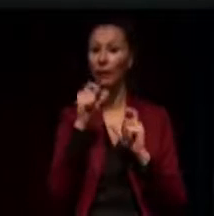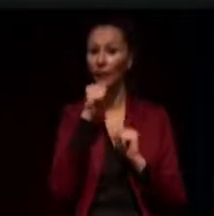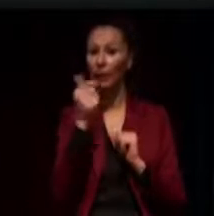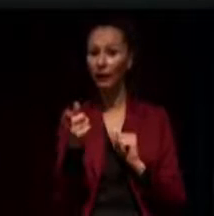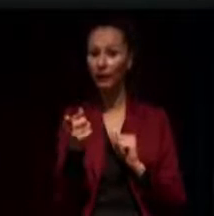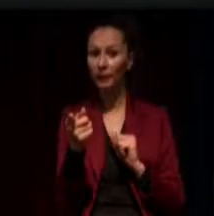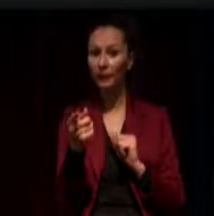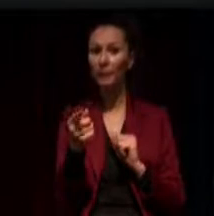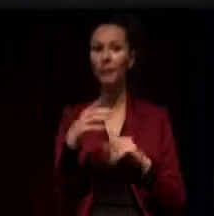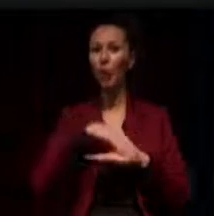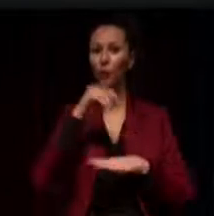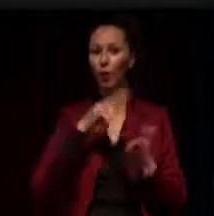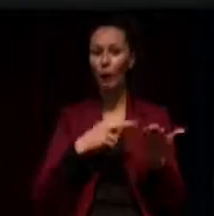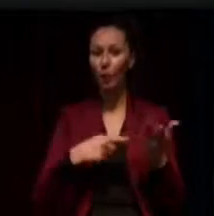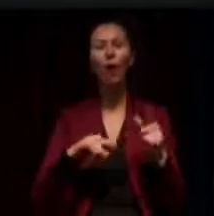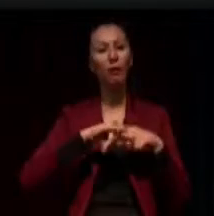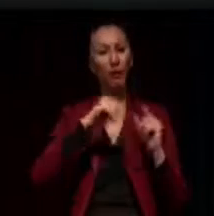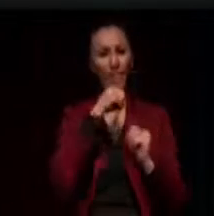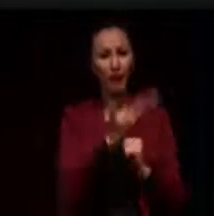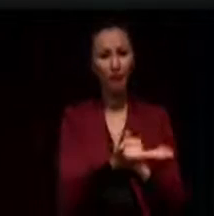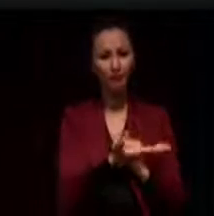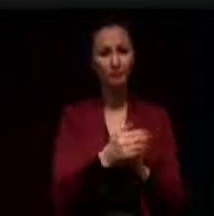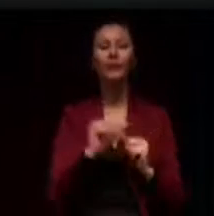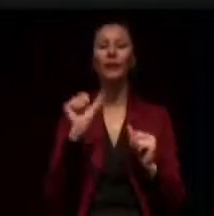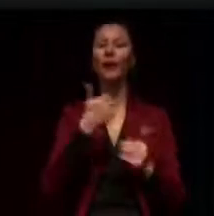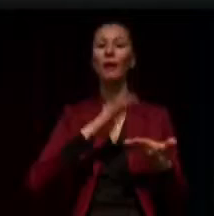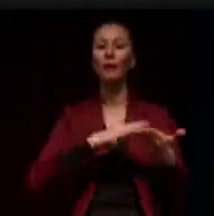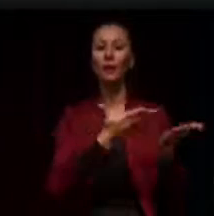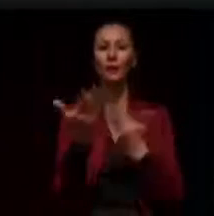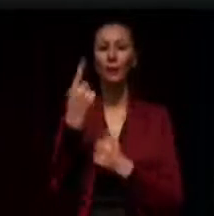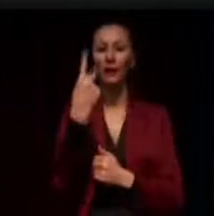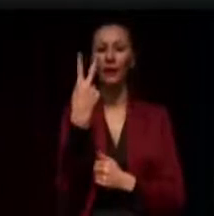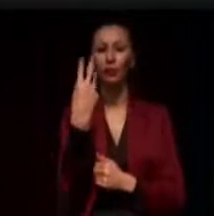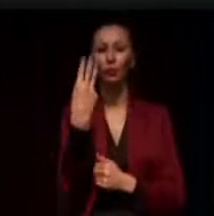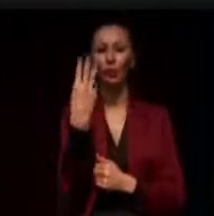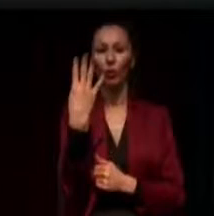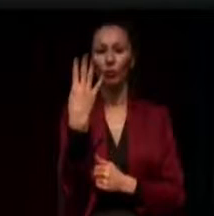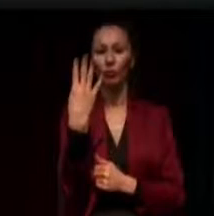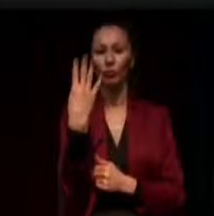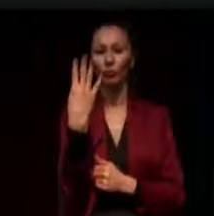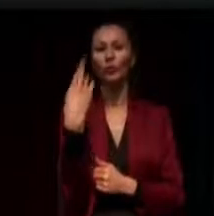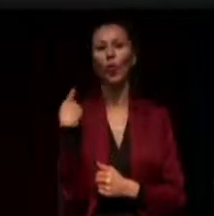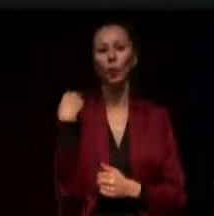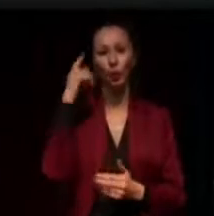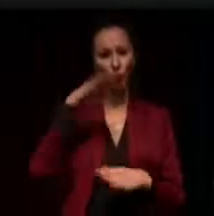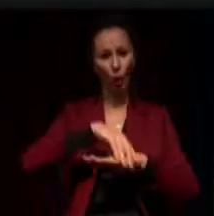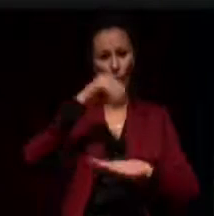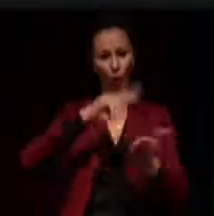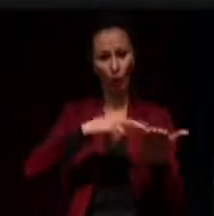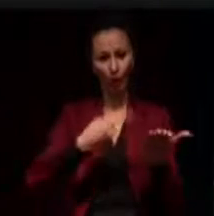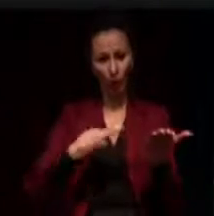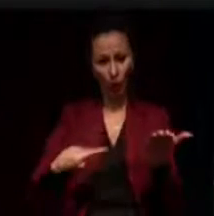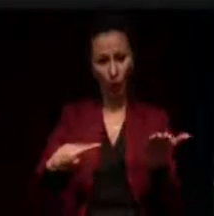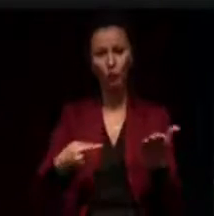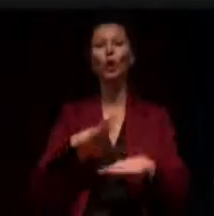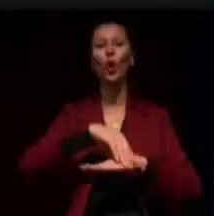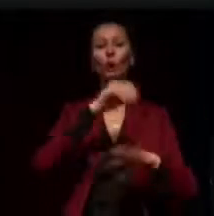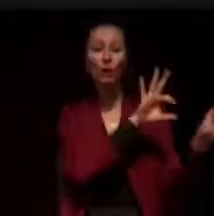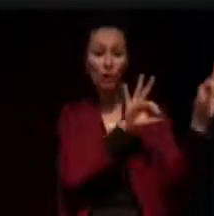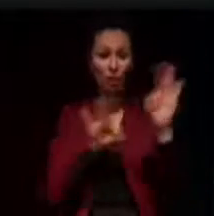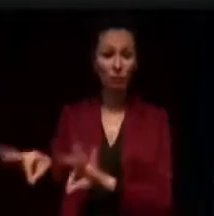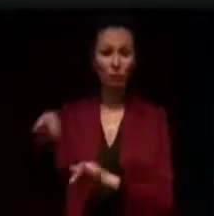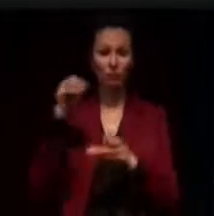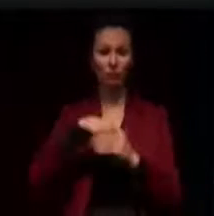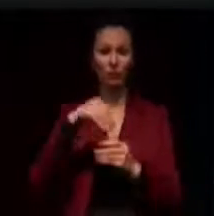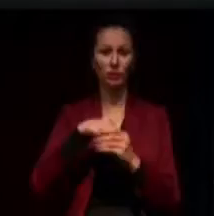Selahattin Bey, komisyon raporları. Hakan Bey. Değerli arkadaşlar, 1, 2, 3 ve 4 nolu komisyon raporlarının